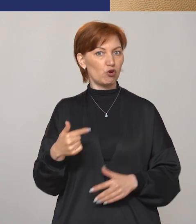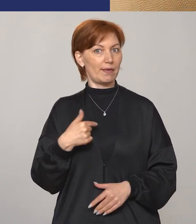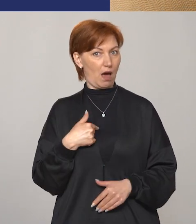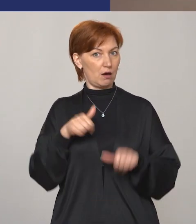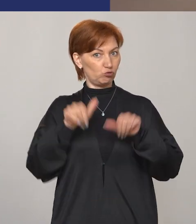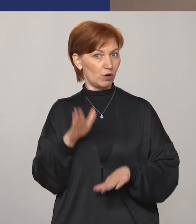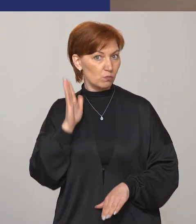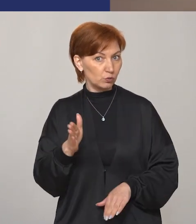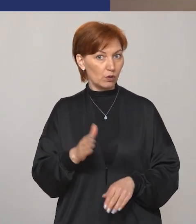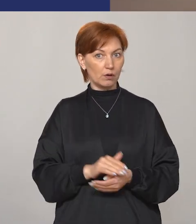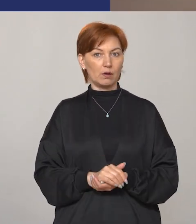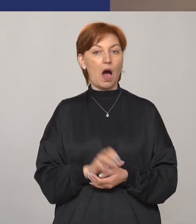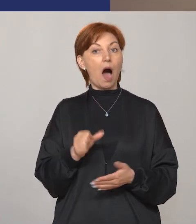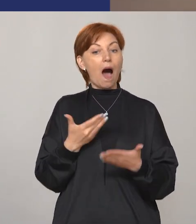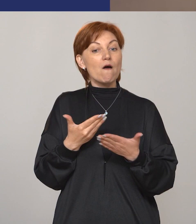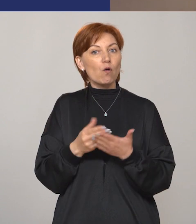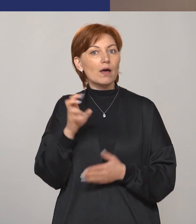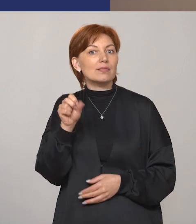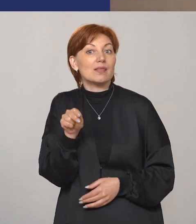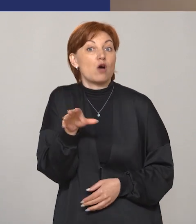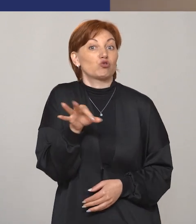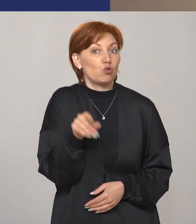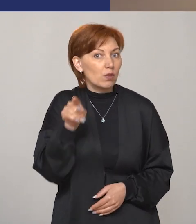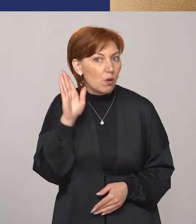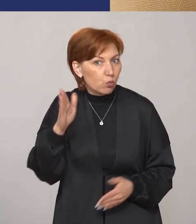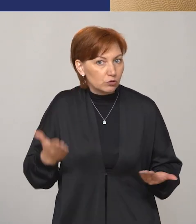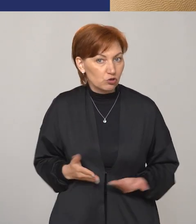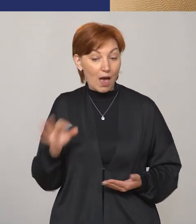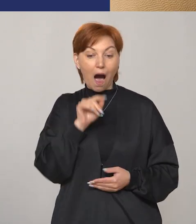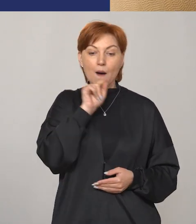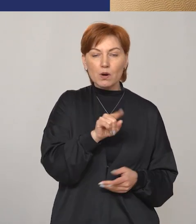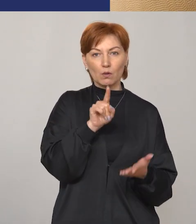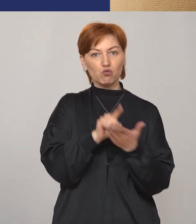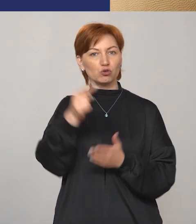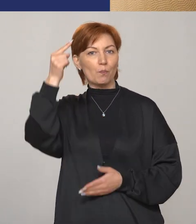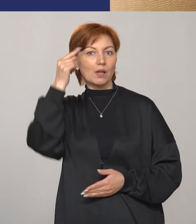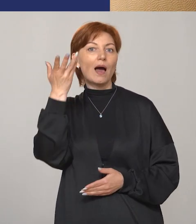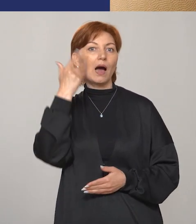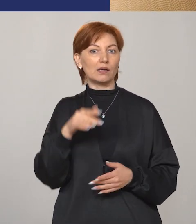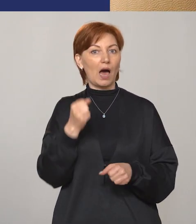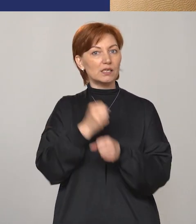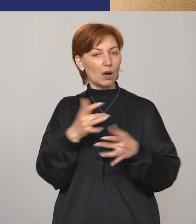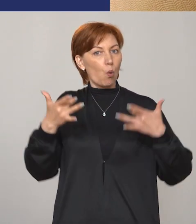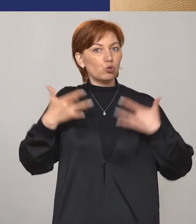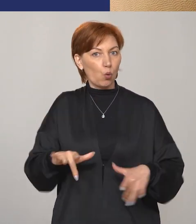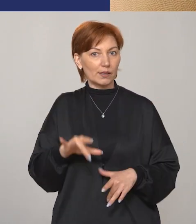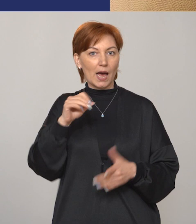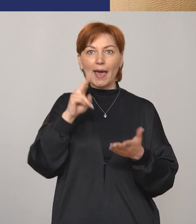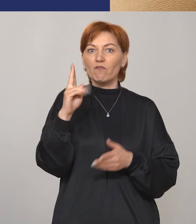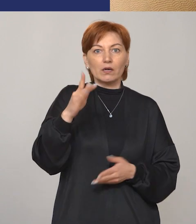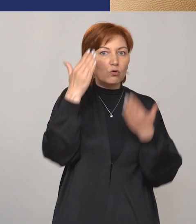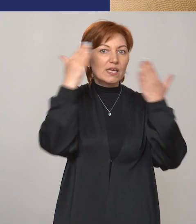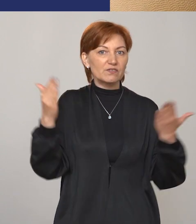решать. А вот на что ты будешь жить, об этом он должен был подумать, когда с работы уходил и квартиру неизвестно во что